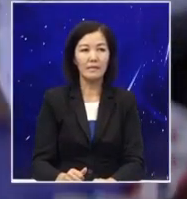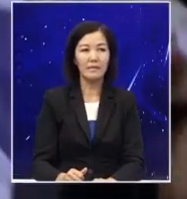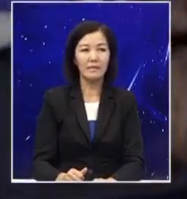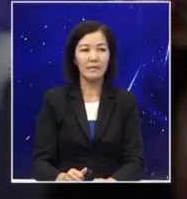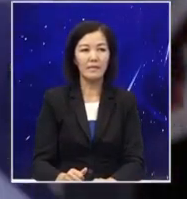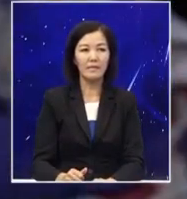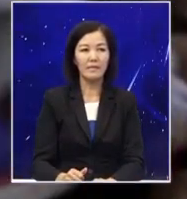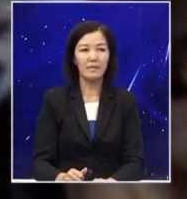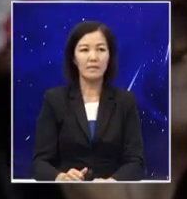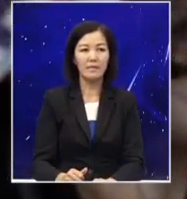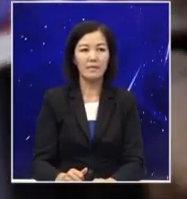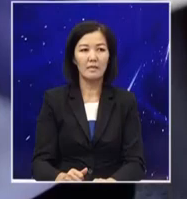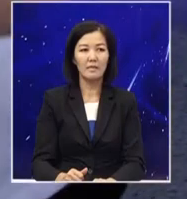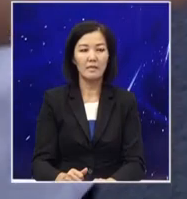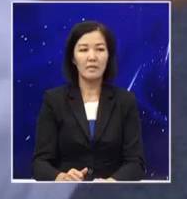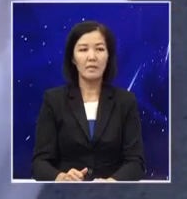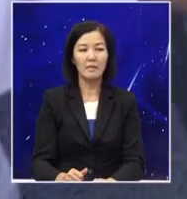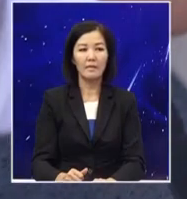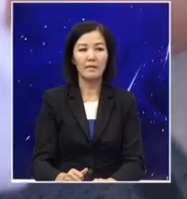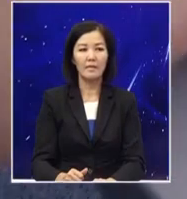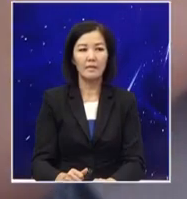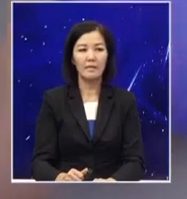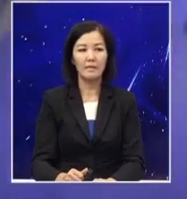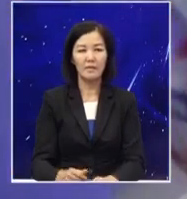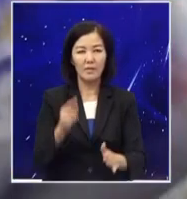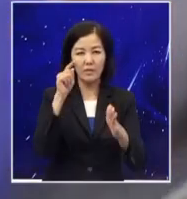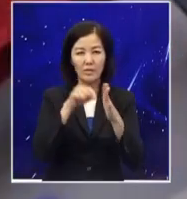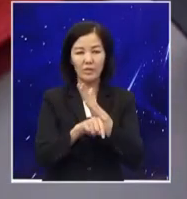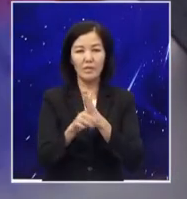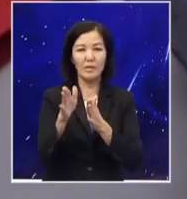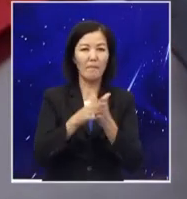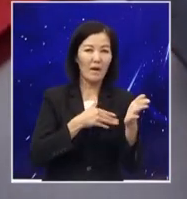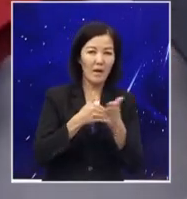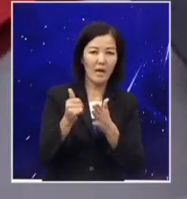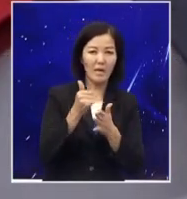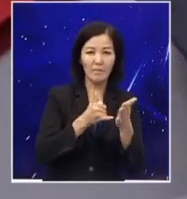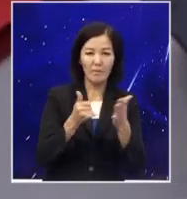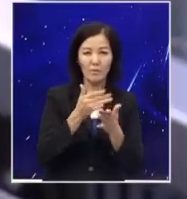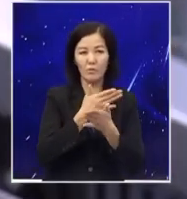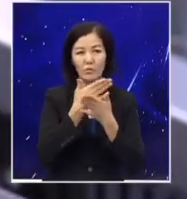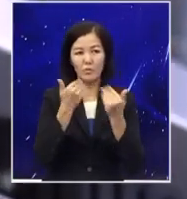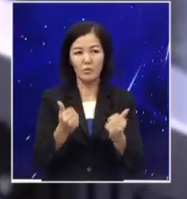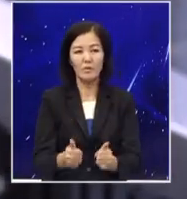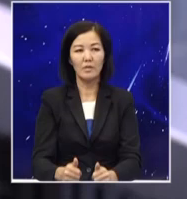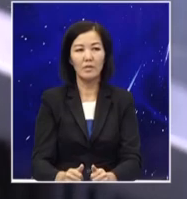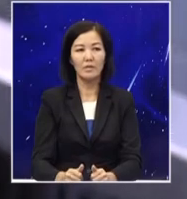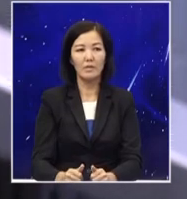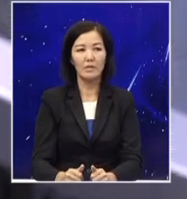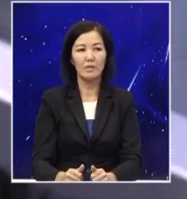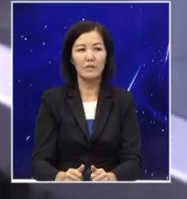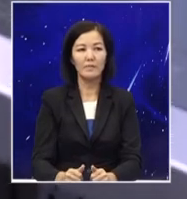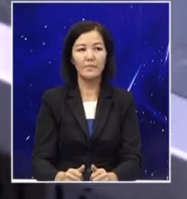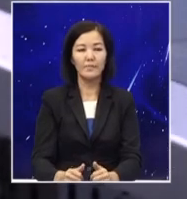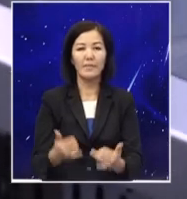Осындай тамақтарды пісірге болады. Ішінде майсыз да өзің жаңағы өз сөрінде пісе болады. Кәсіби аспаз